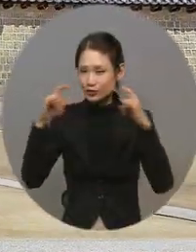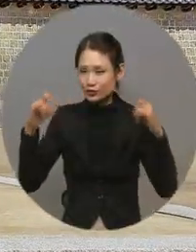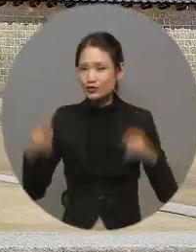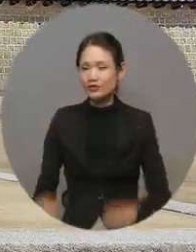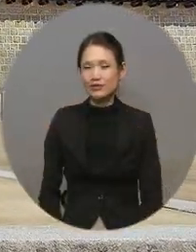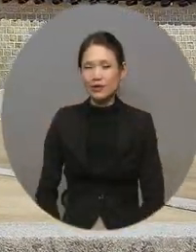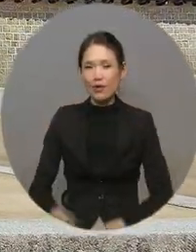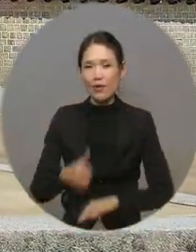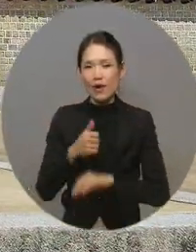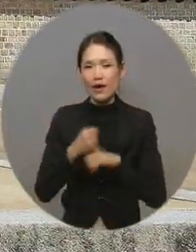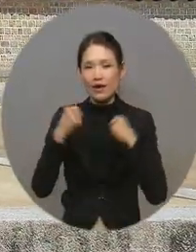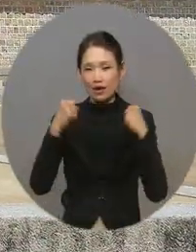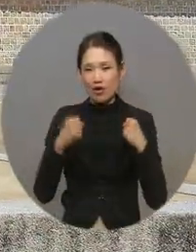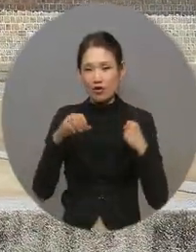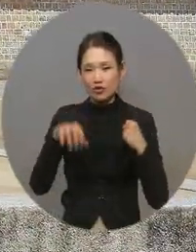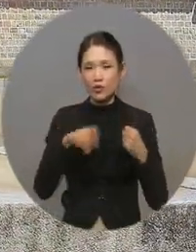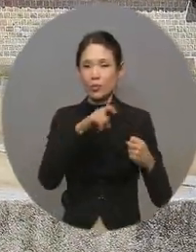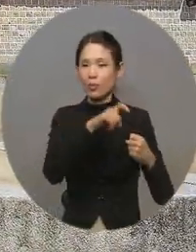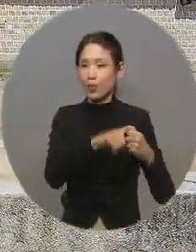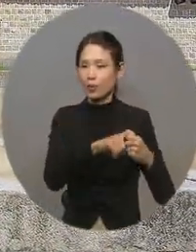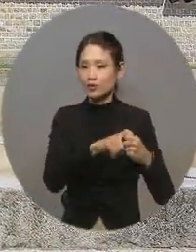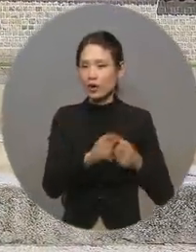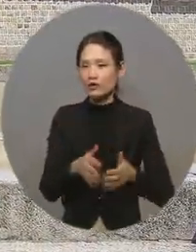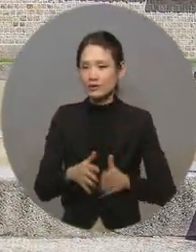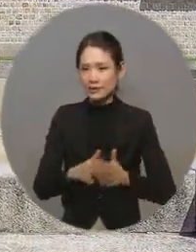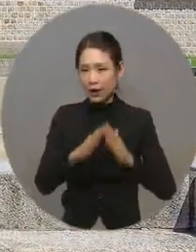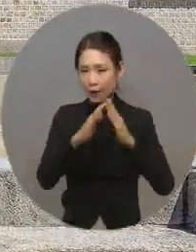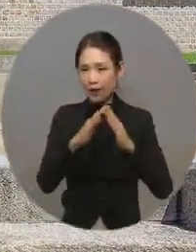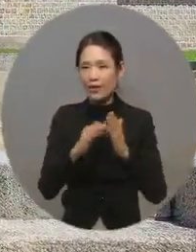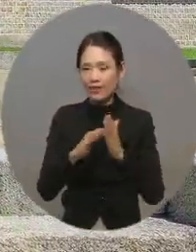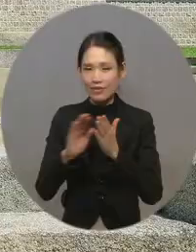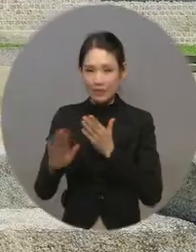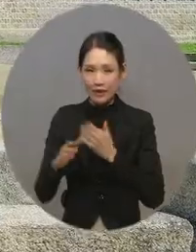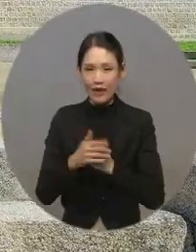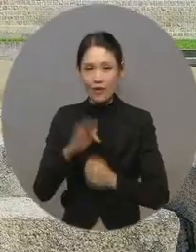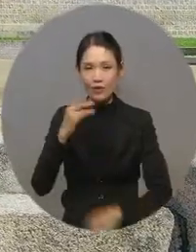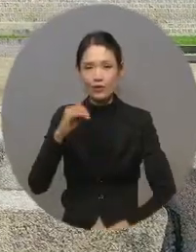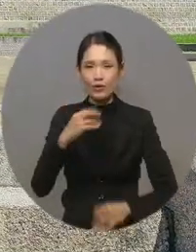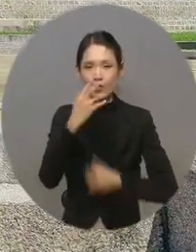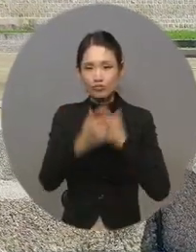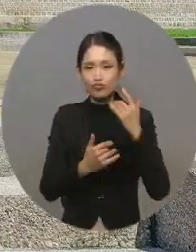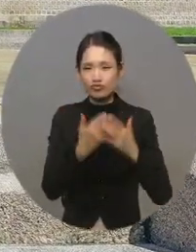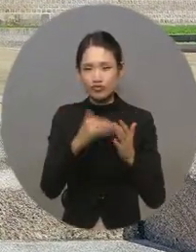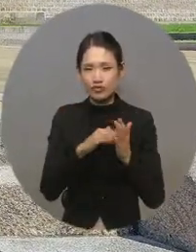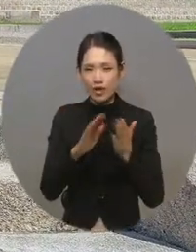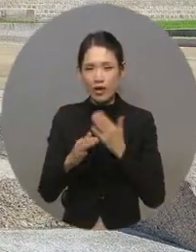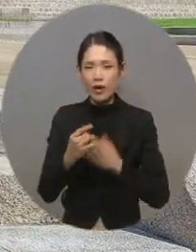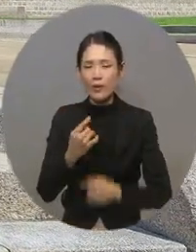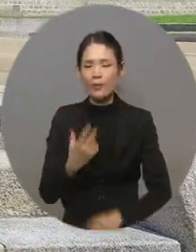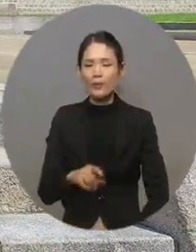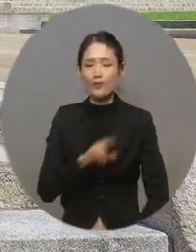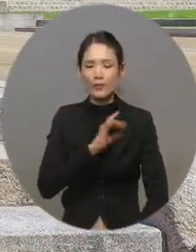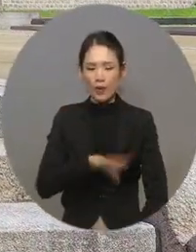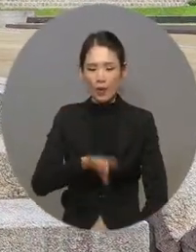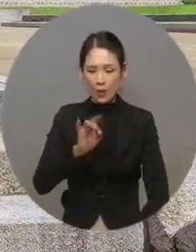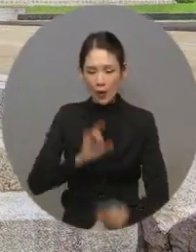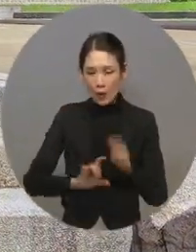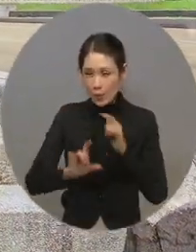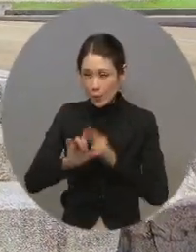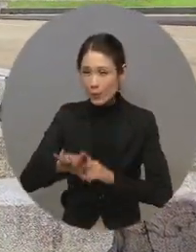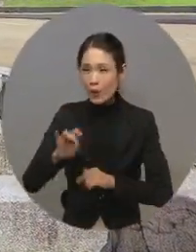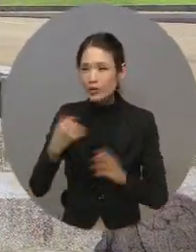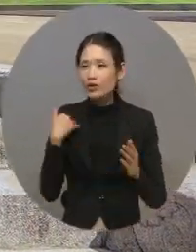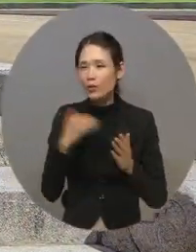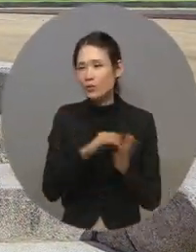창덕궁은 왕의 거처를 목적으로 만들어졌다가 임진왜란 이후 불탄 경복궁보다 먼저 복구된 후